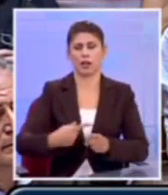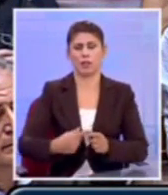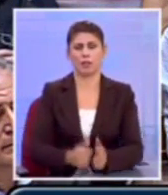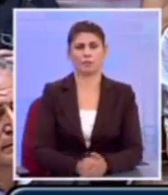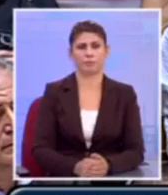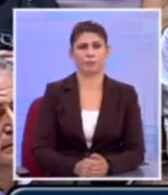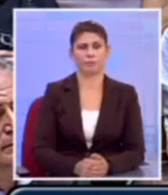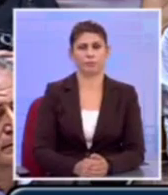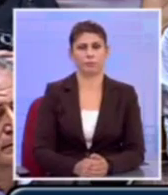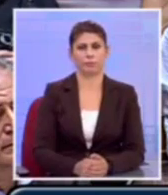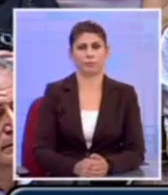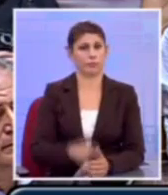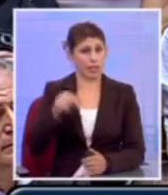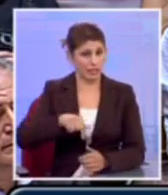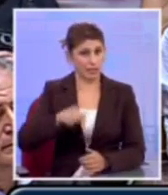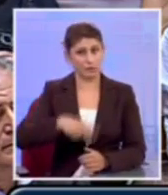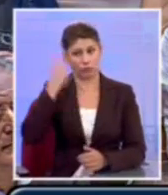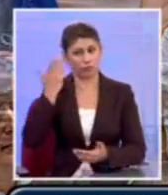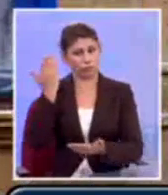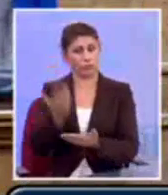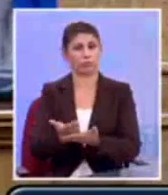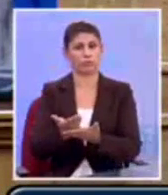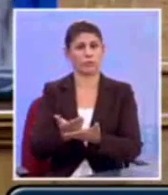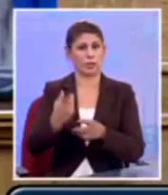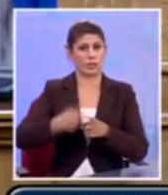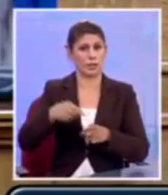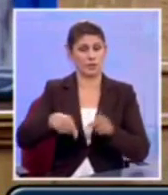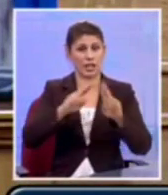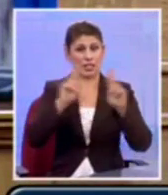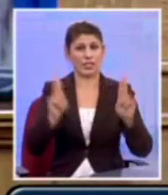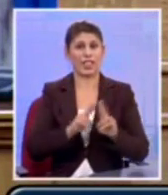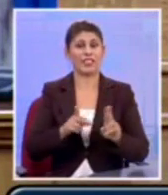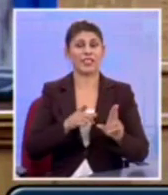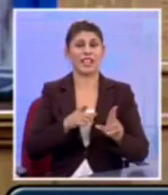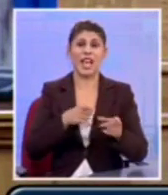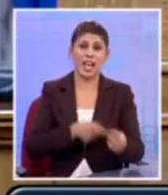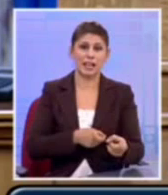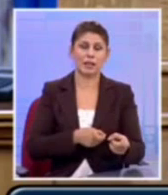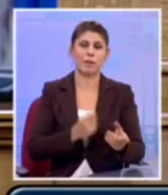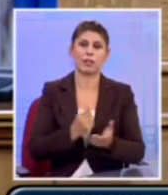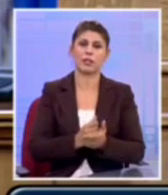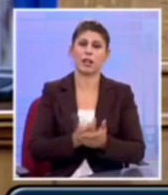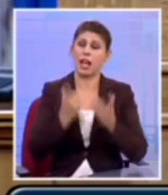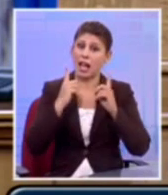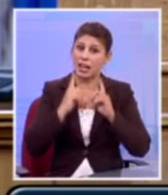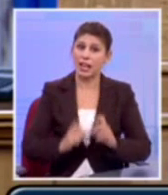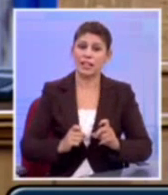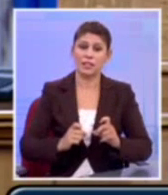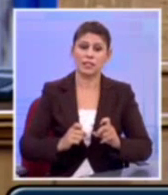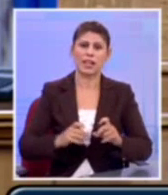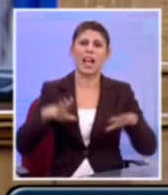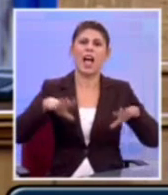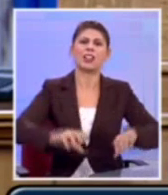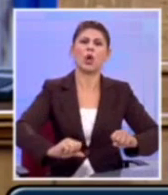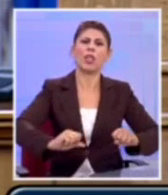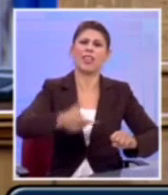Σήμερα οι αξιώσεις της Ελλάδας από αυτά τα διεθνή εγκλήματα και από το αναγκαστικό κατοχικό